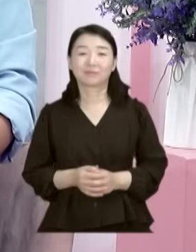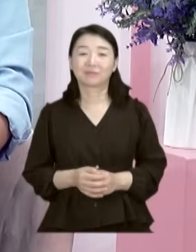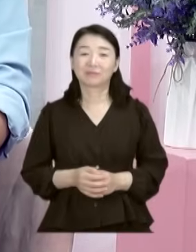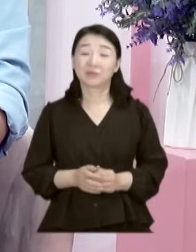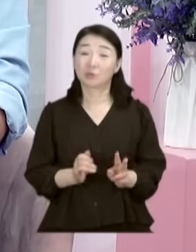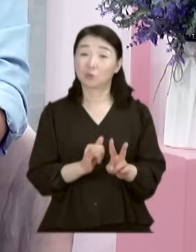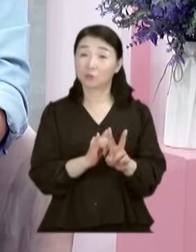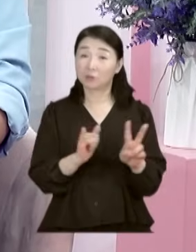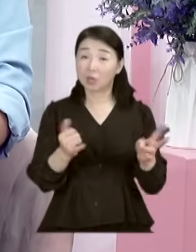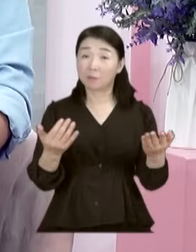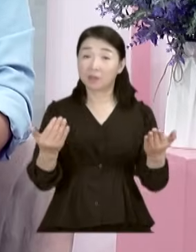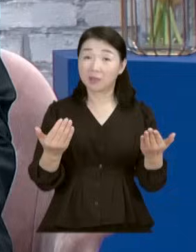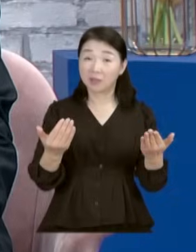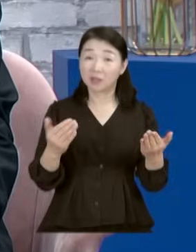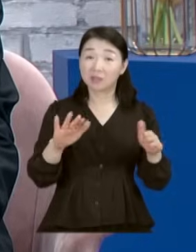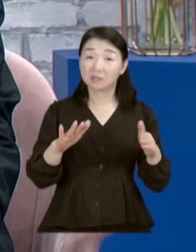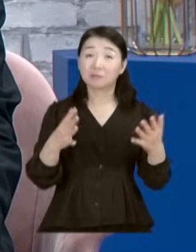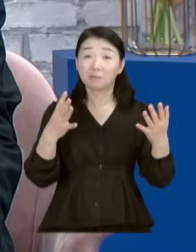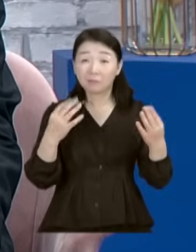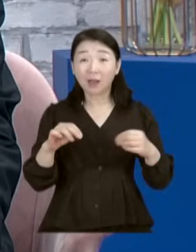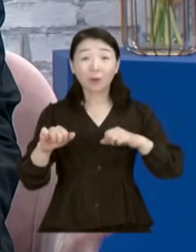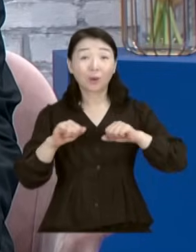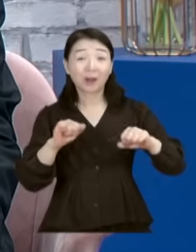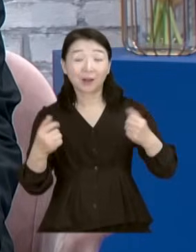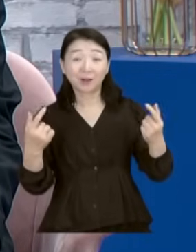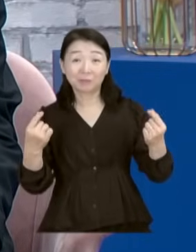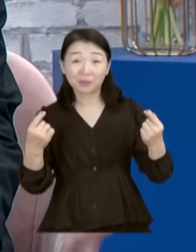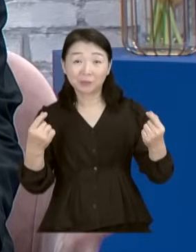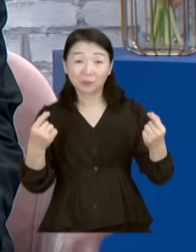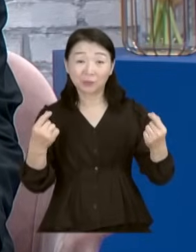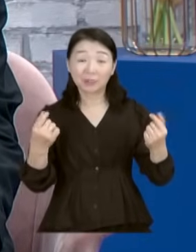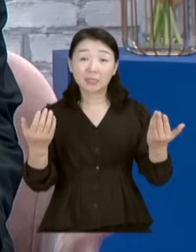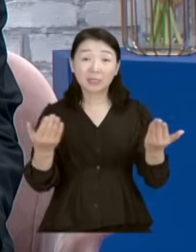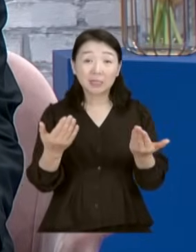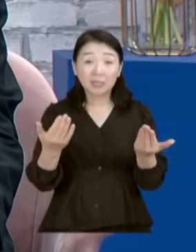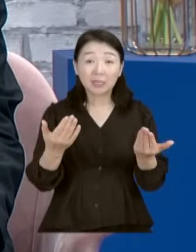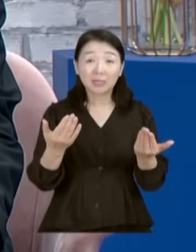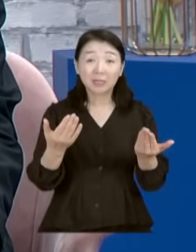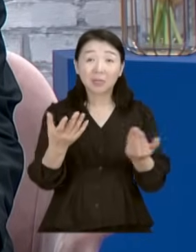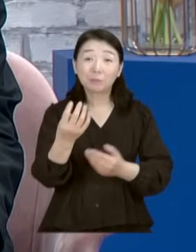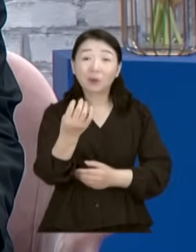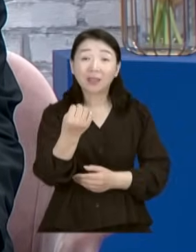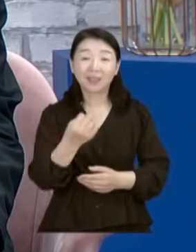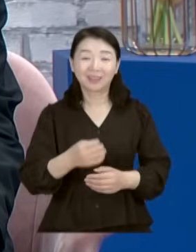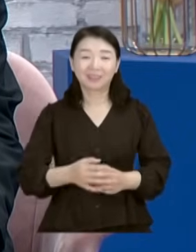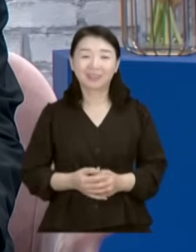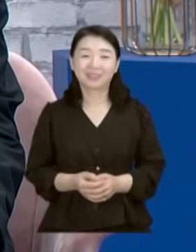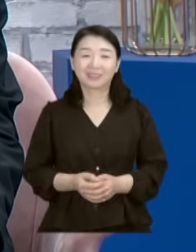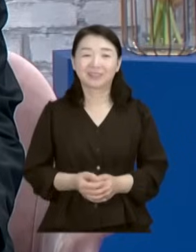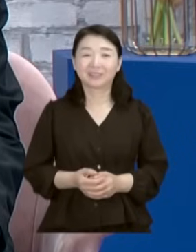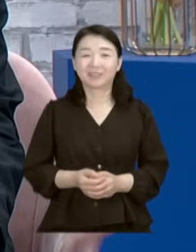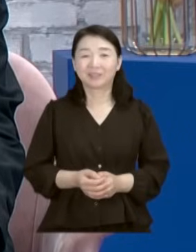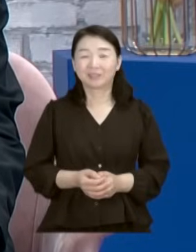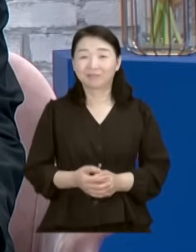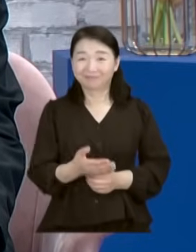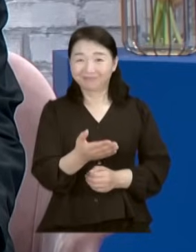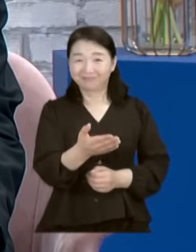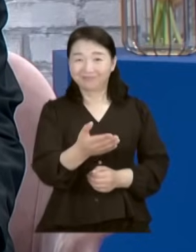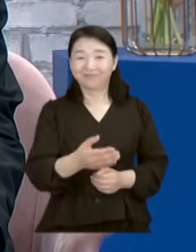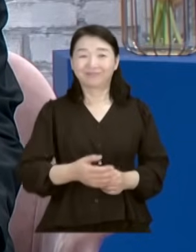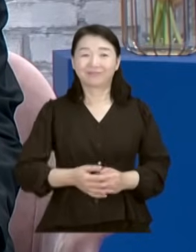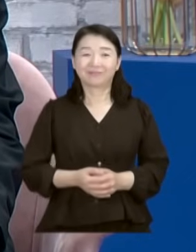두 분이 하시는 일이 워낙 지금 많잖아요 직업이 몇 개나 되신다고요 전도사님께서